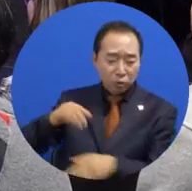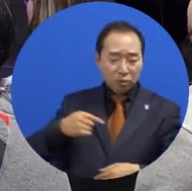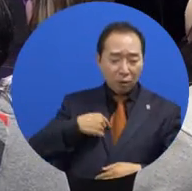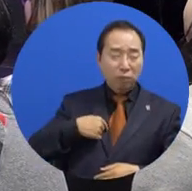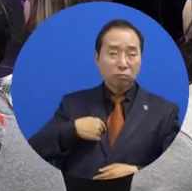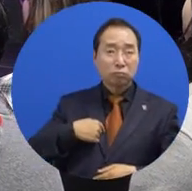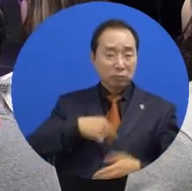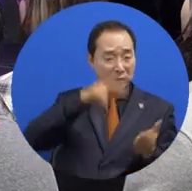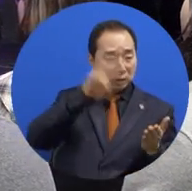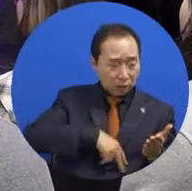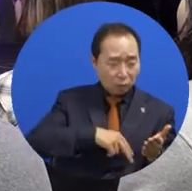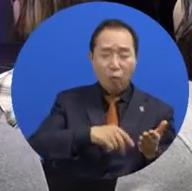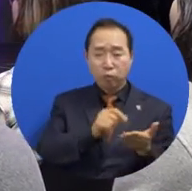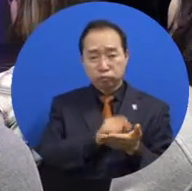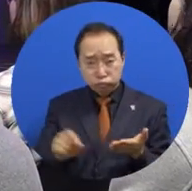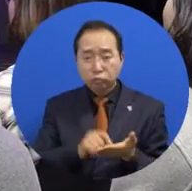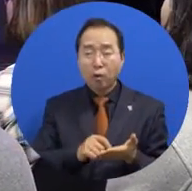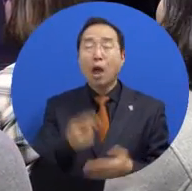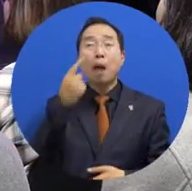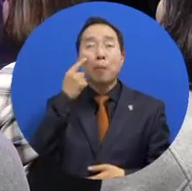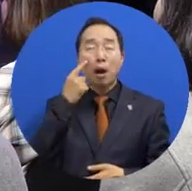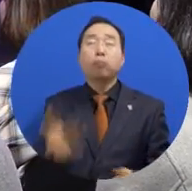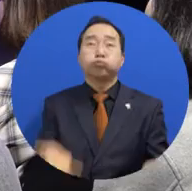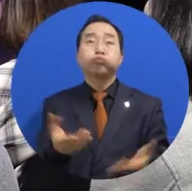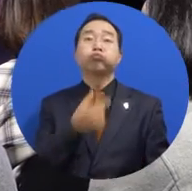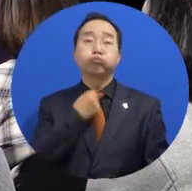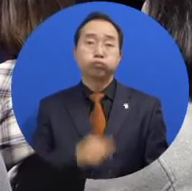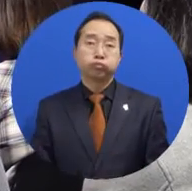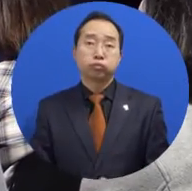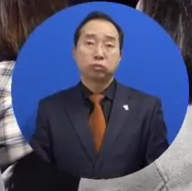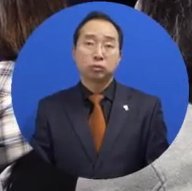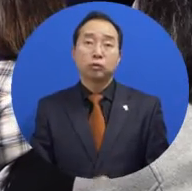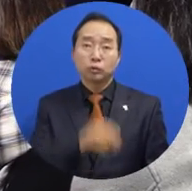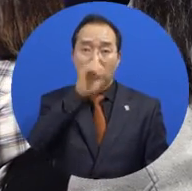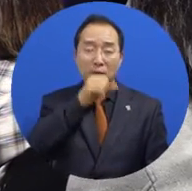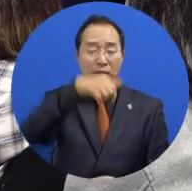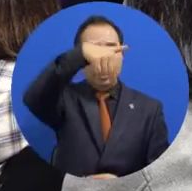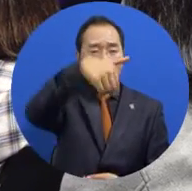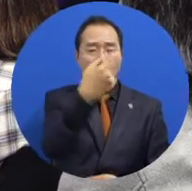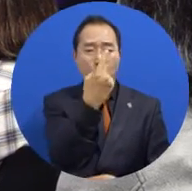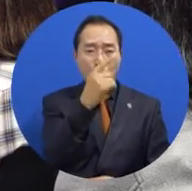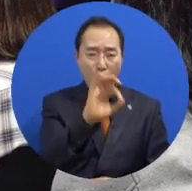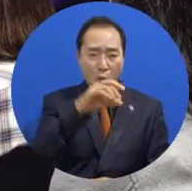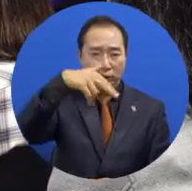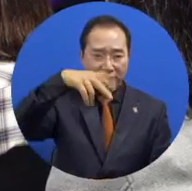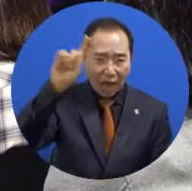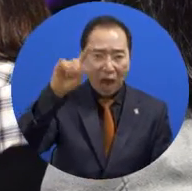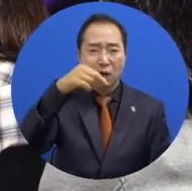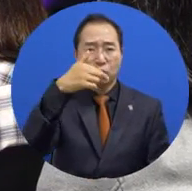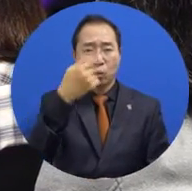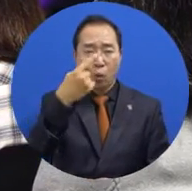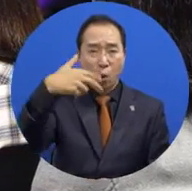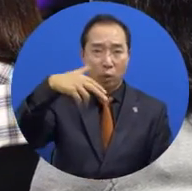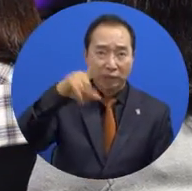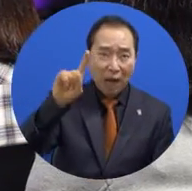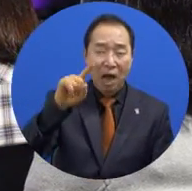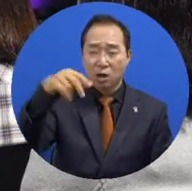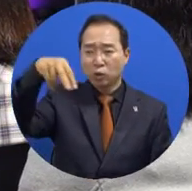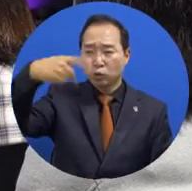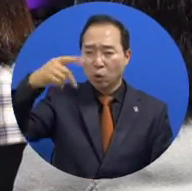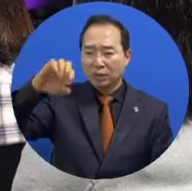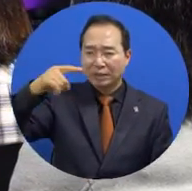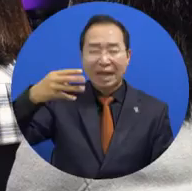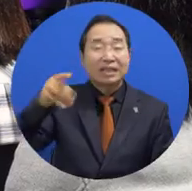누구한테나 다 하라고 할 수 있어요. 이걸 해야 된다고. 그리고 공자, 노자, 소크라테스 이런